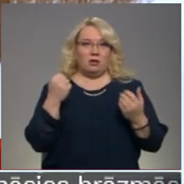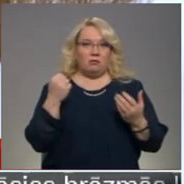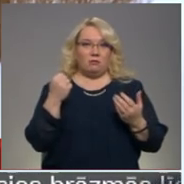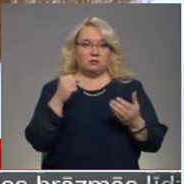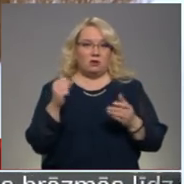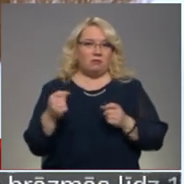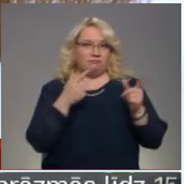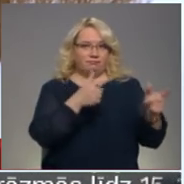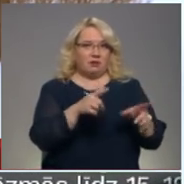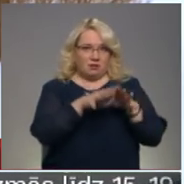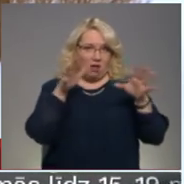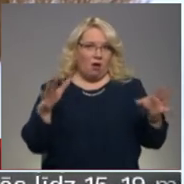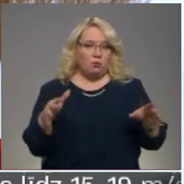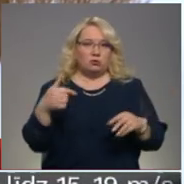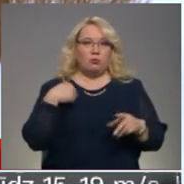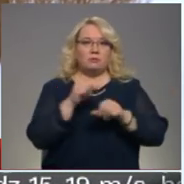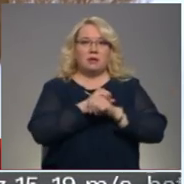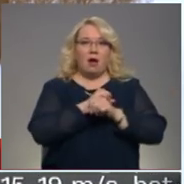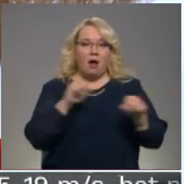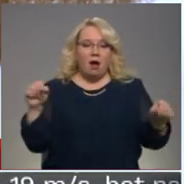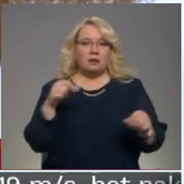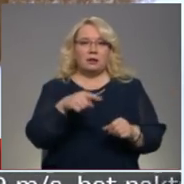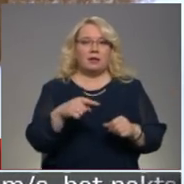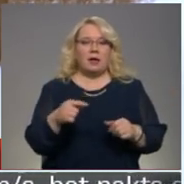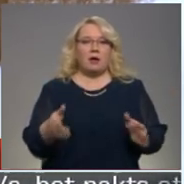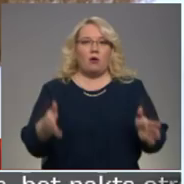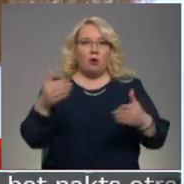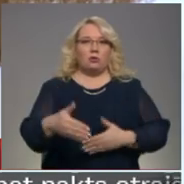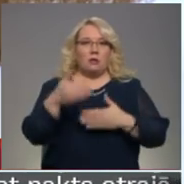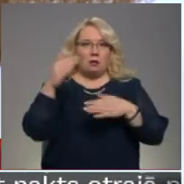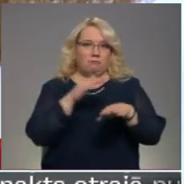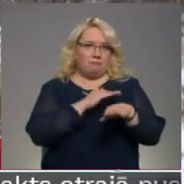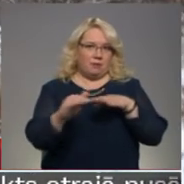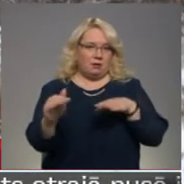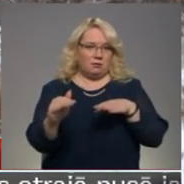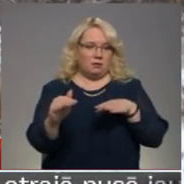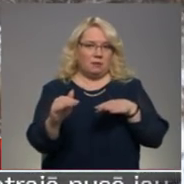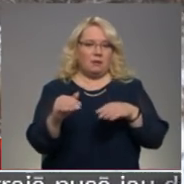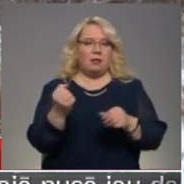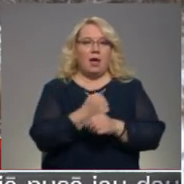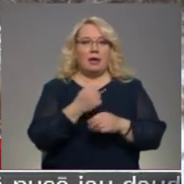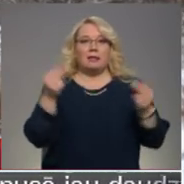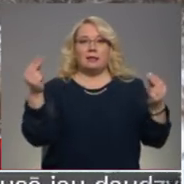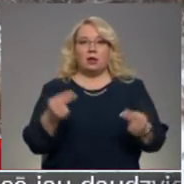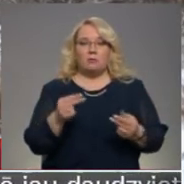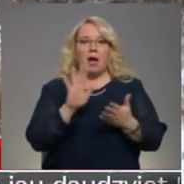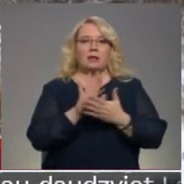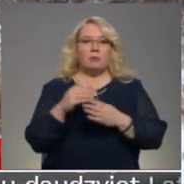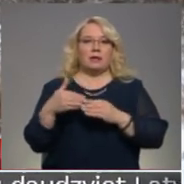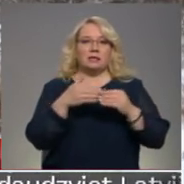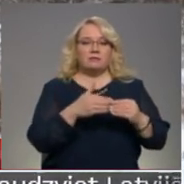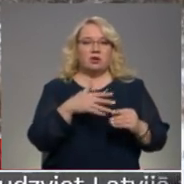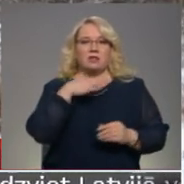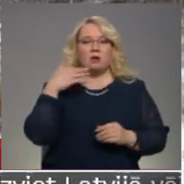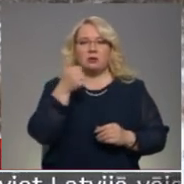vai ne? Un mums ļoti ātri tie atkritumu konteineri piepildās, ja. Lai gan līgums par atkritumu izvešanu